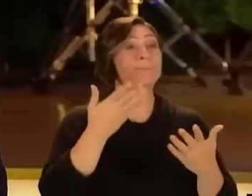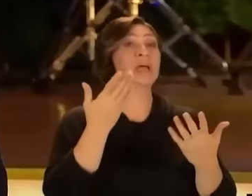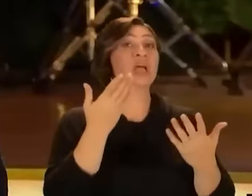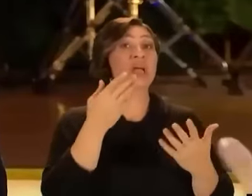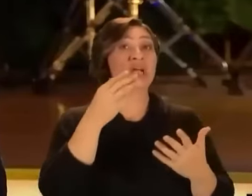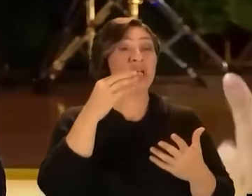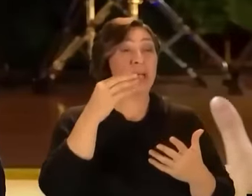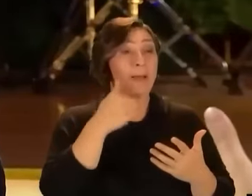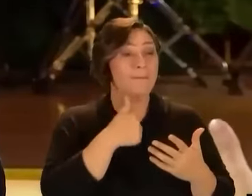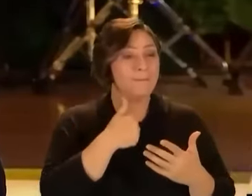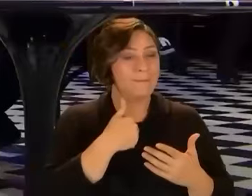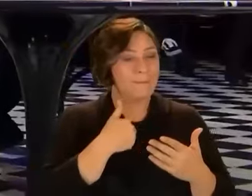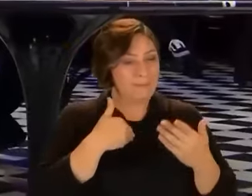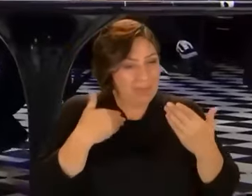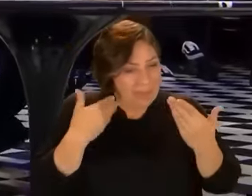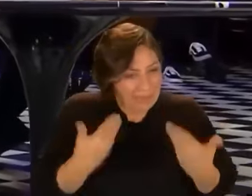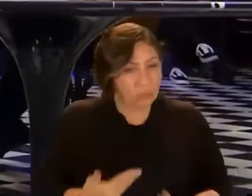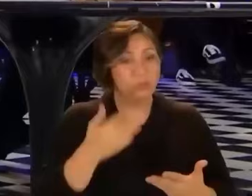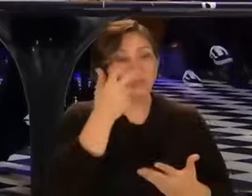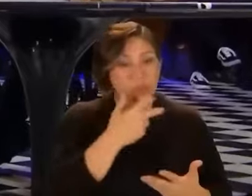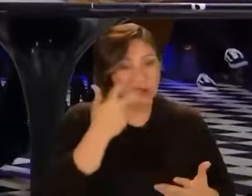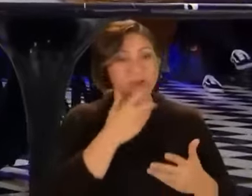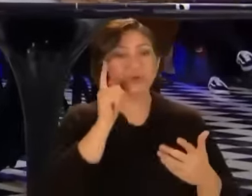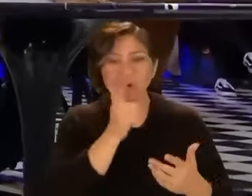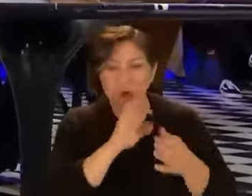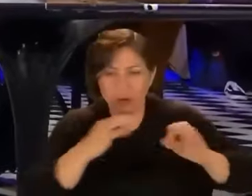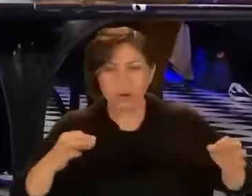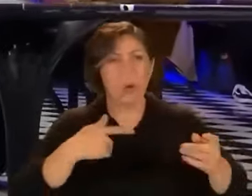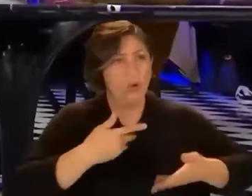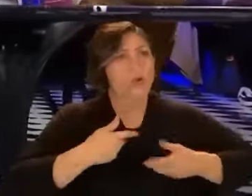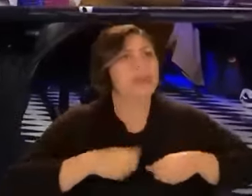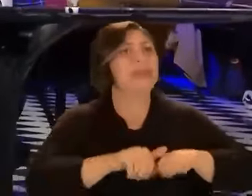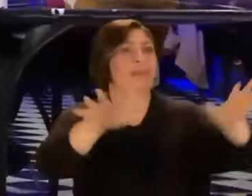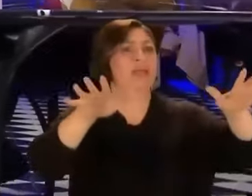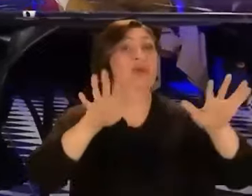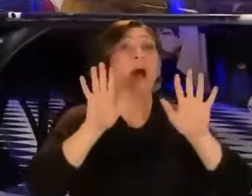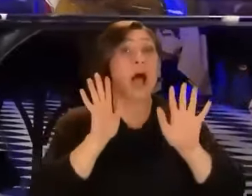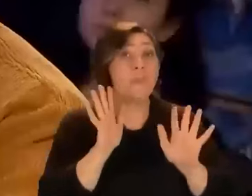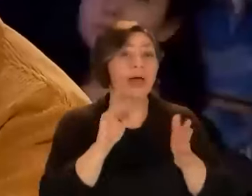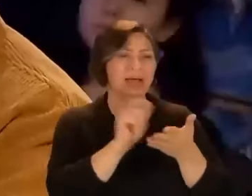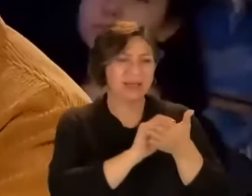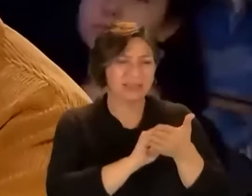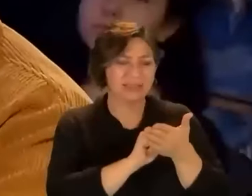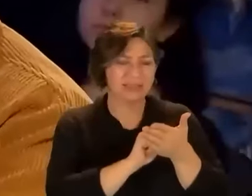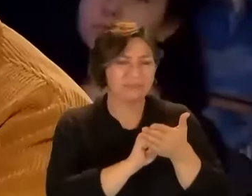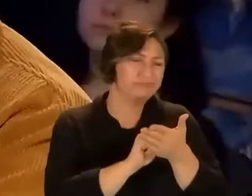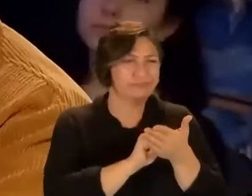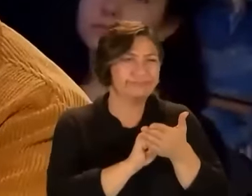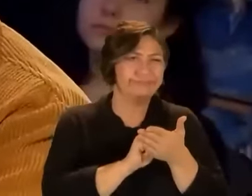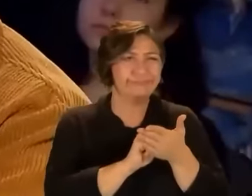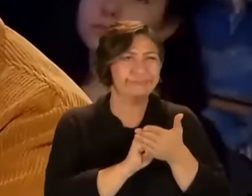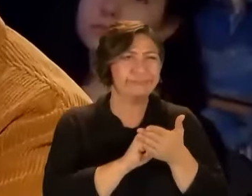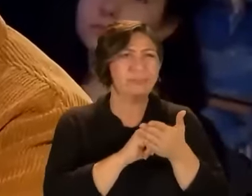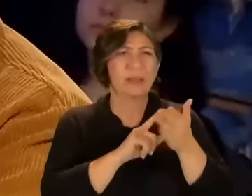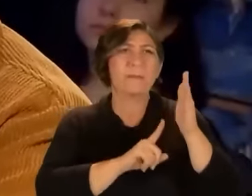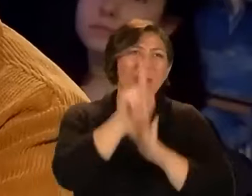işte ya beni tatmin ediyorsa müziği de sözü de beni tatmin ediyorsa onu sunarım. Ama ya işte yazdık bunu da ya işte